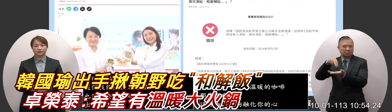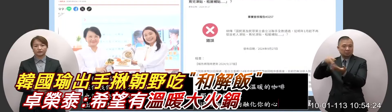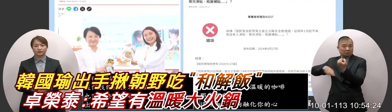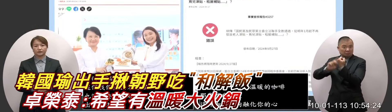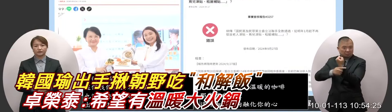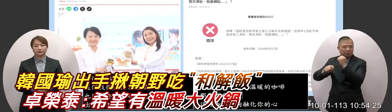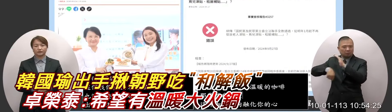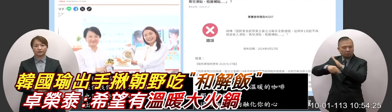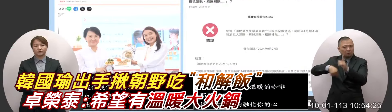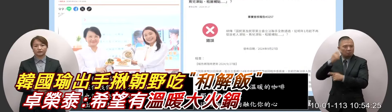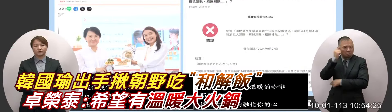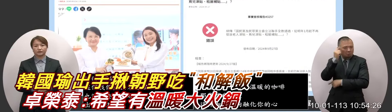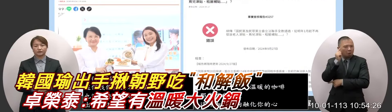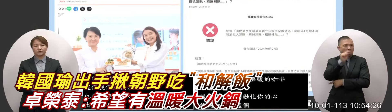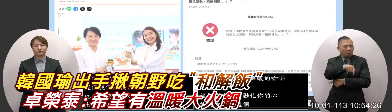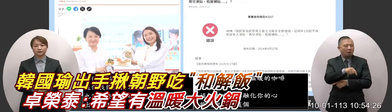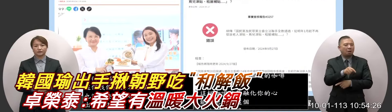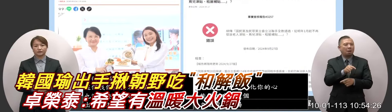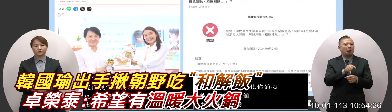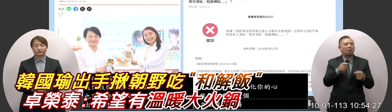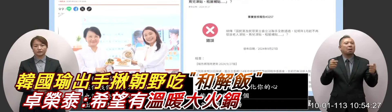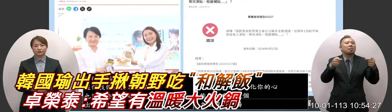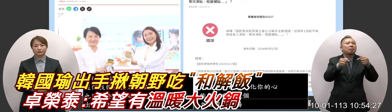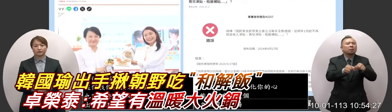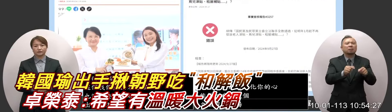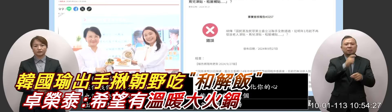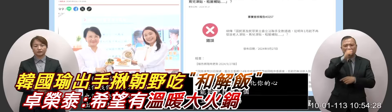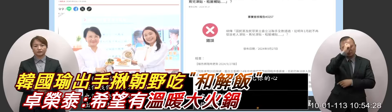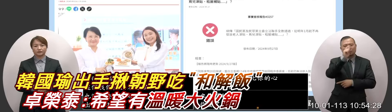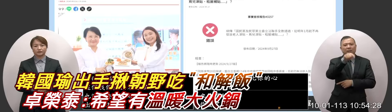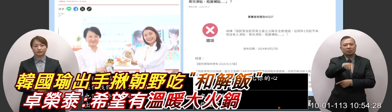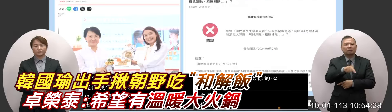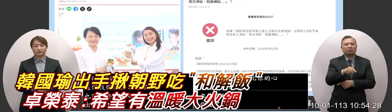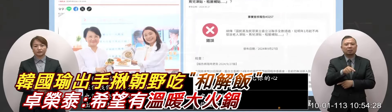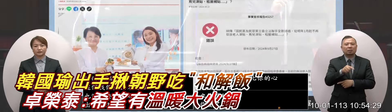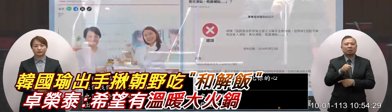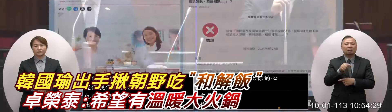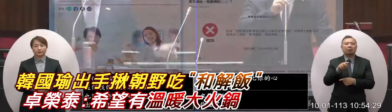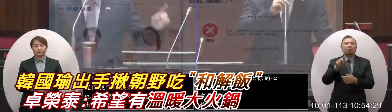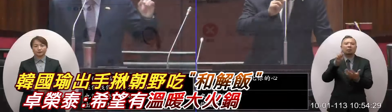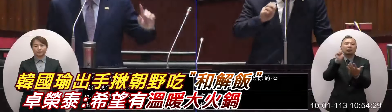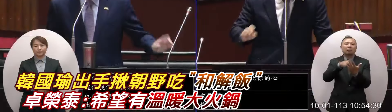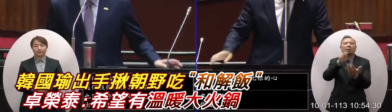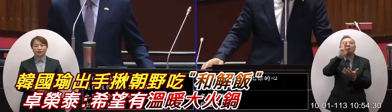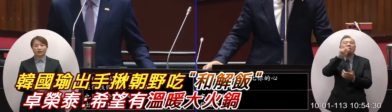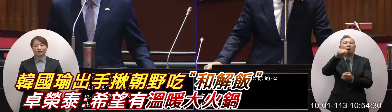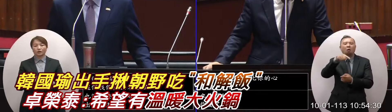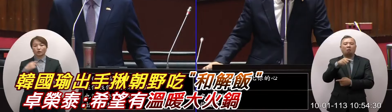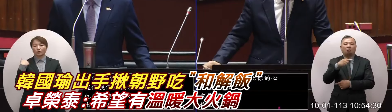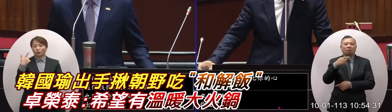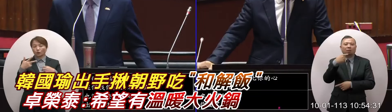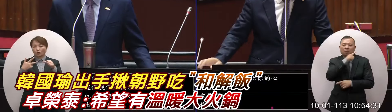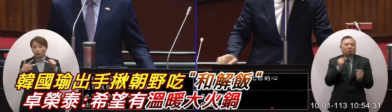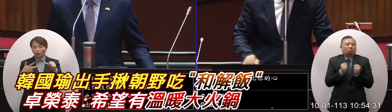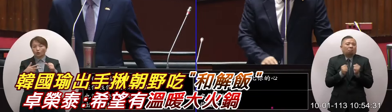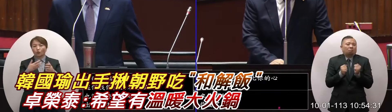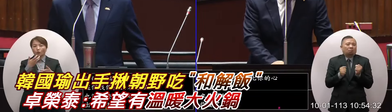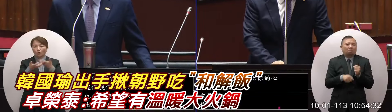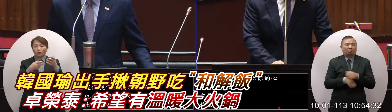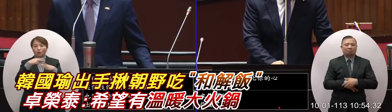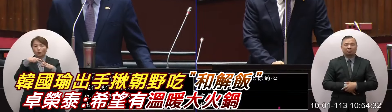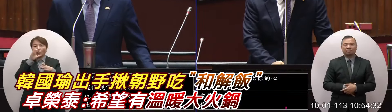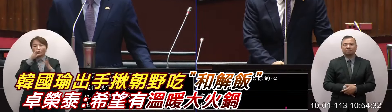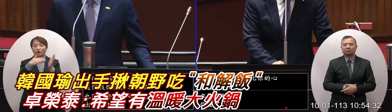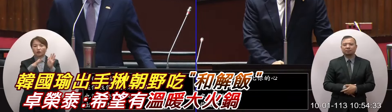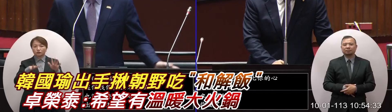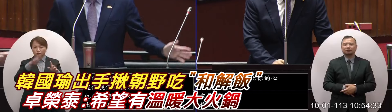啊。那我也希望你不要喝到，不要点到冰的啦，啊，你要尽量喝热一点，好不好？ 上周五咖啡很温暖，已经喝过了，